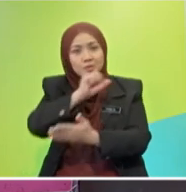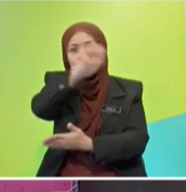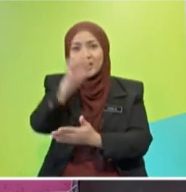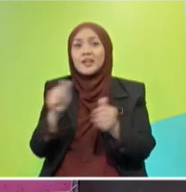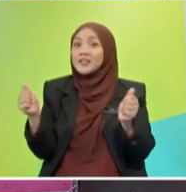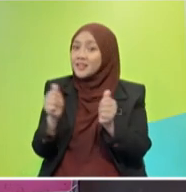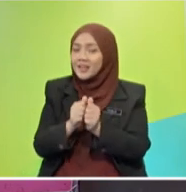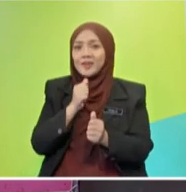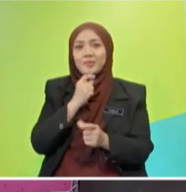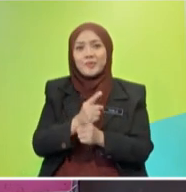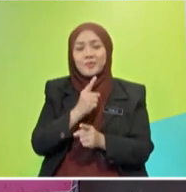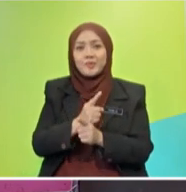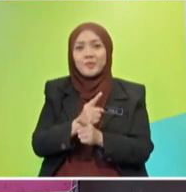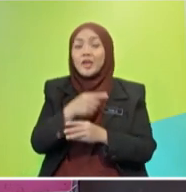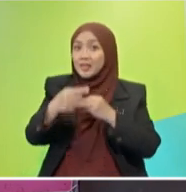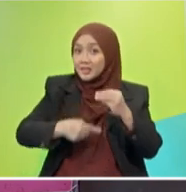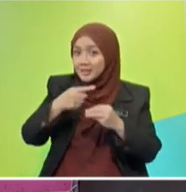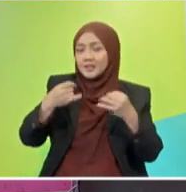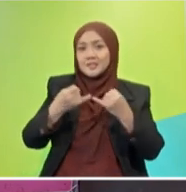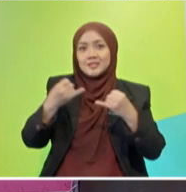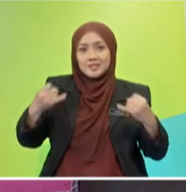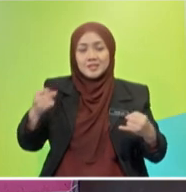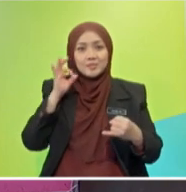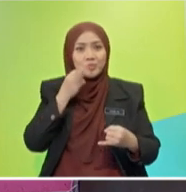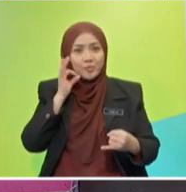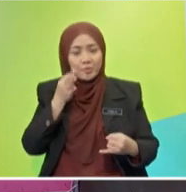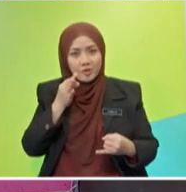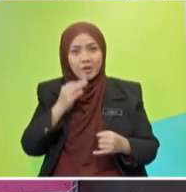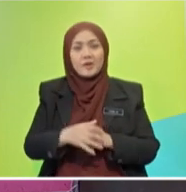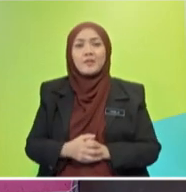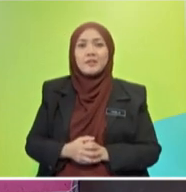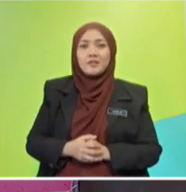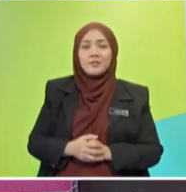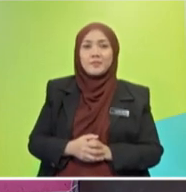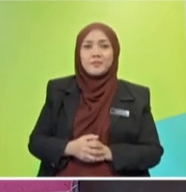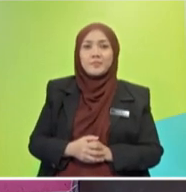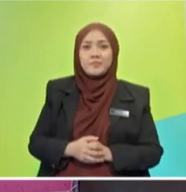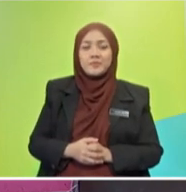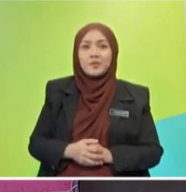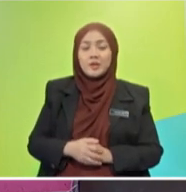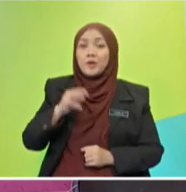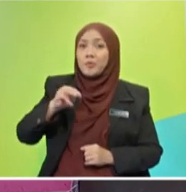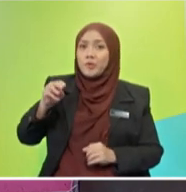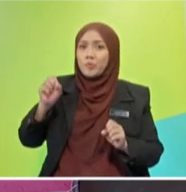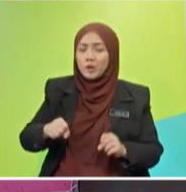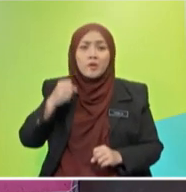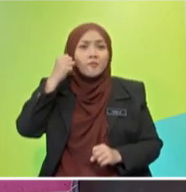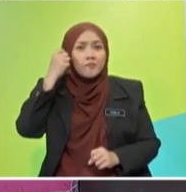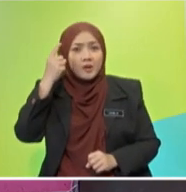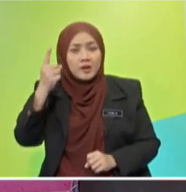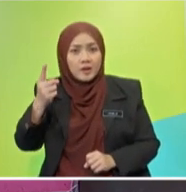tentang jenis bawahan dengan intensitas kematangan mereka boleh paham